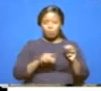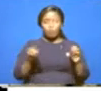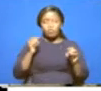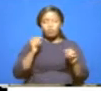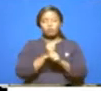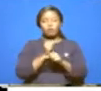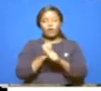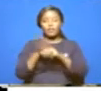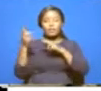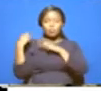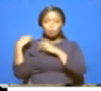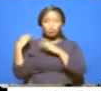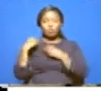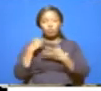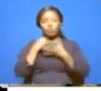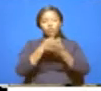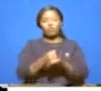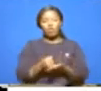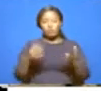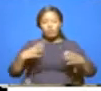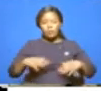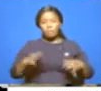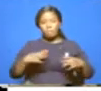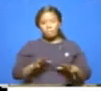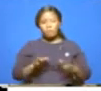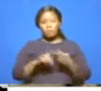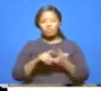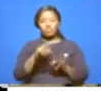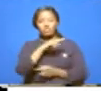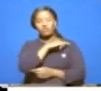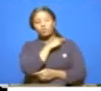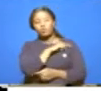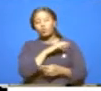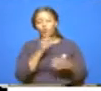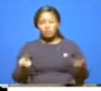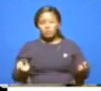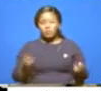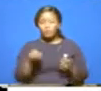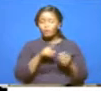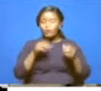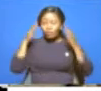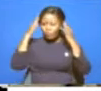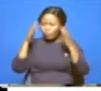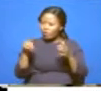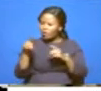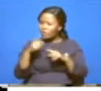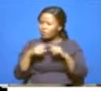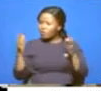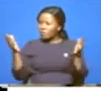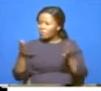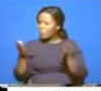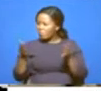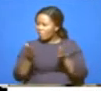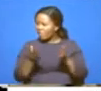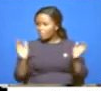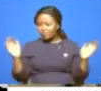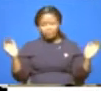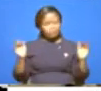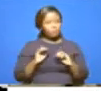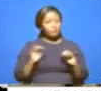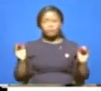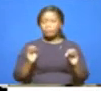mwananchi, kazi ya hospitali. Hatukagui umetoka UDA ama ODM ama Azimio.